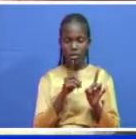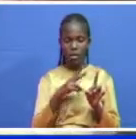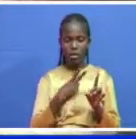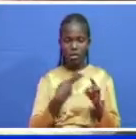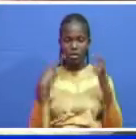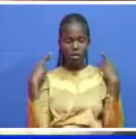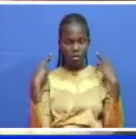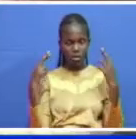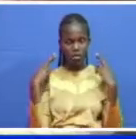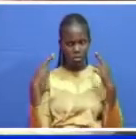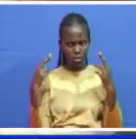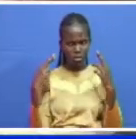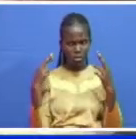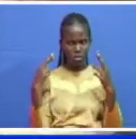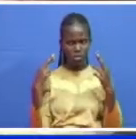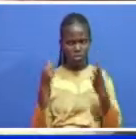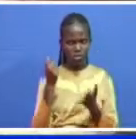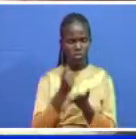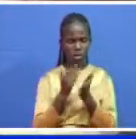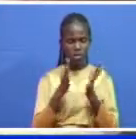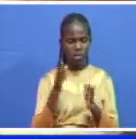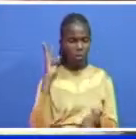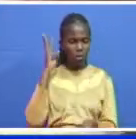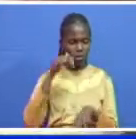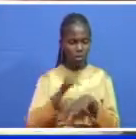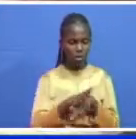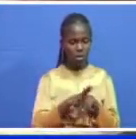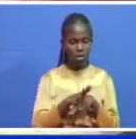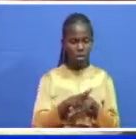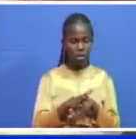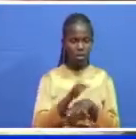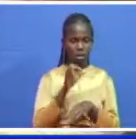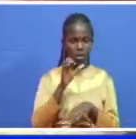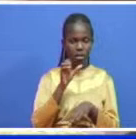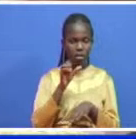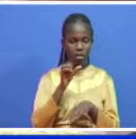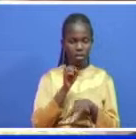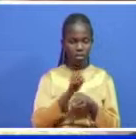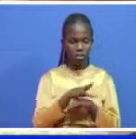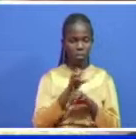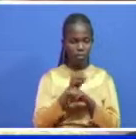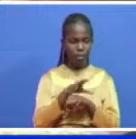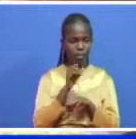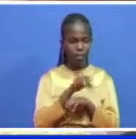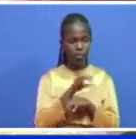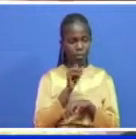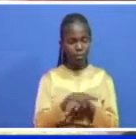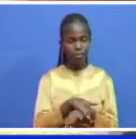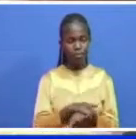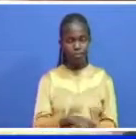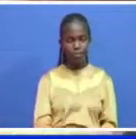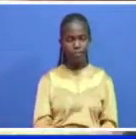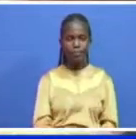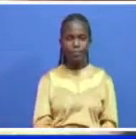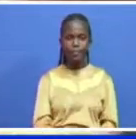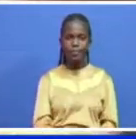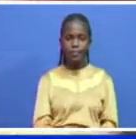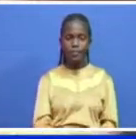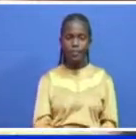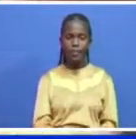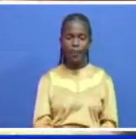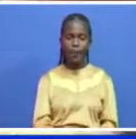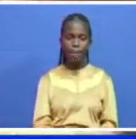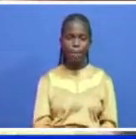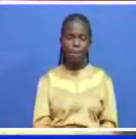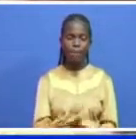reporti wanetu utuma maofisa maituma kwa kama kakuna kino chunda wa kika yako utumi ni aniki kika yako utumi ni ambemba